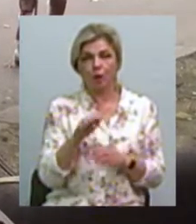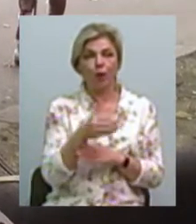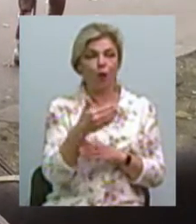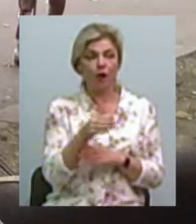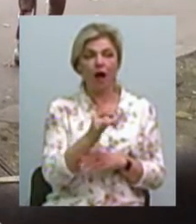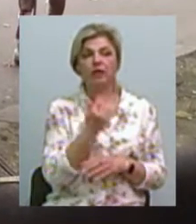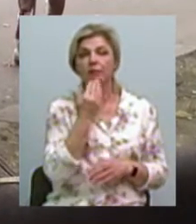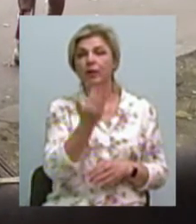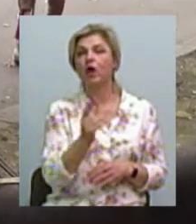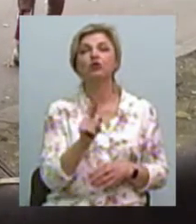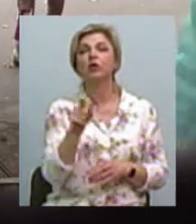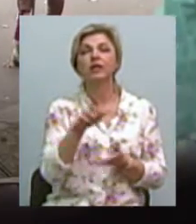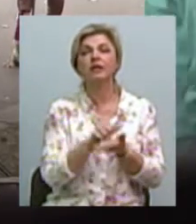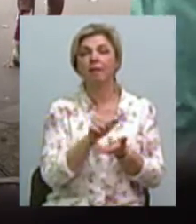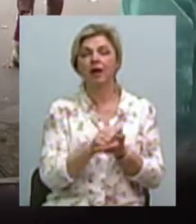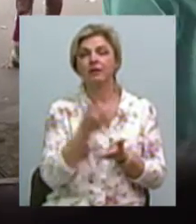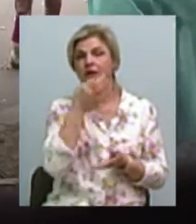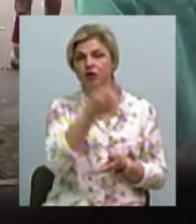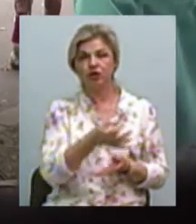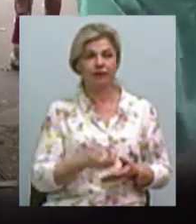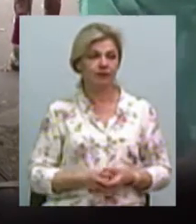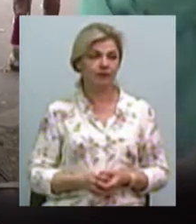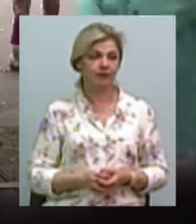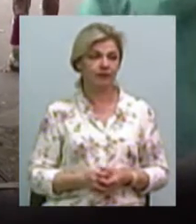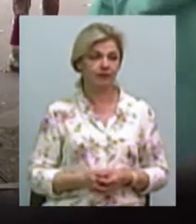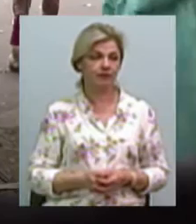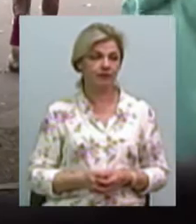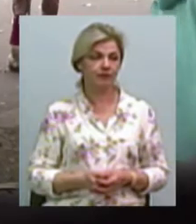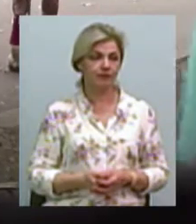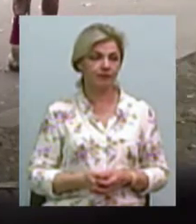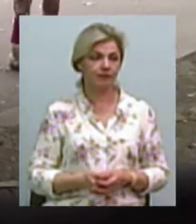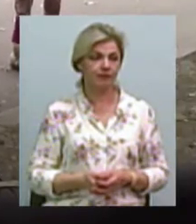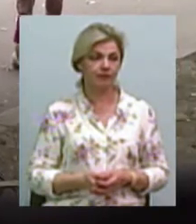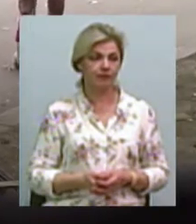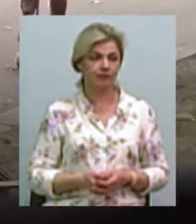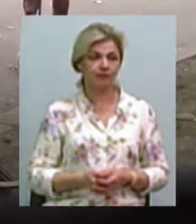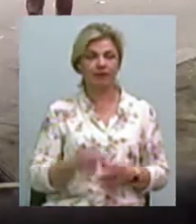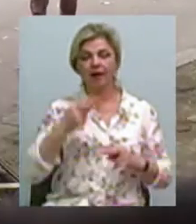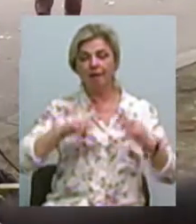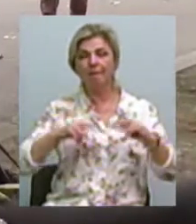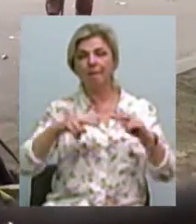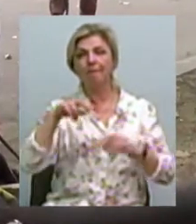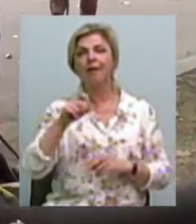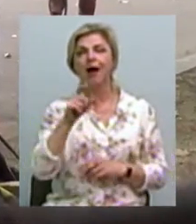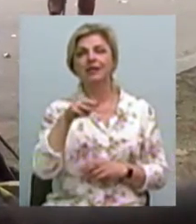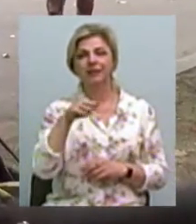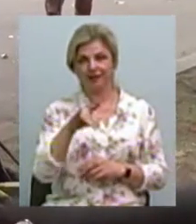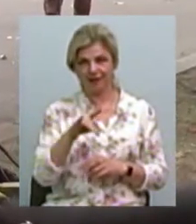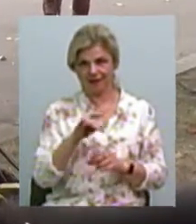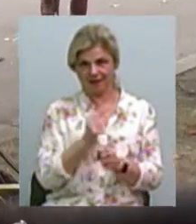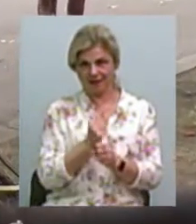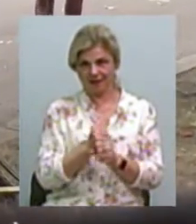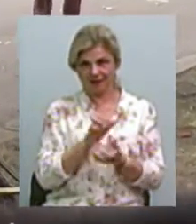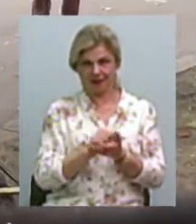займаєшся? Скажи. Пазлами займаюся. Пазлами займаюся, да. Чим